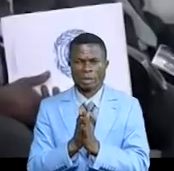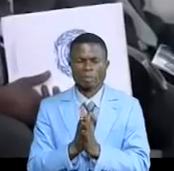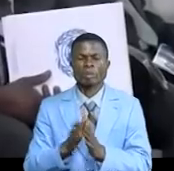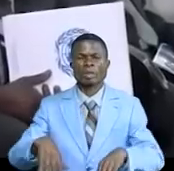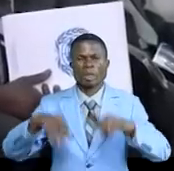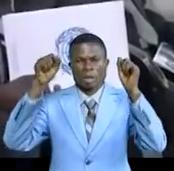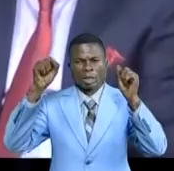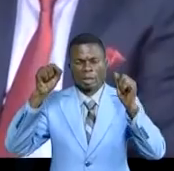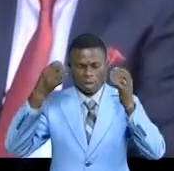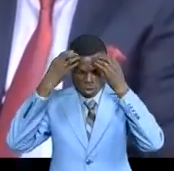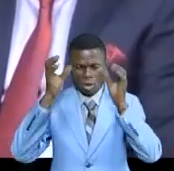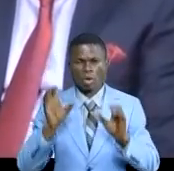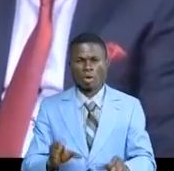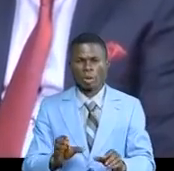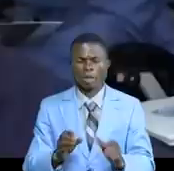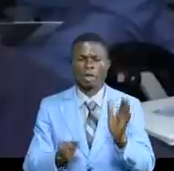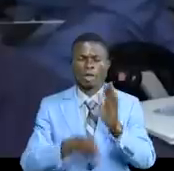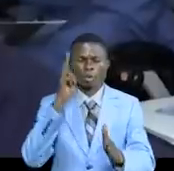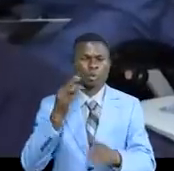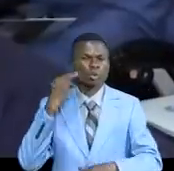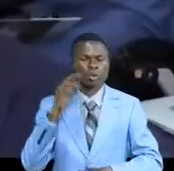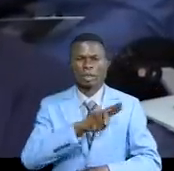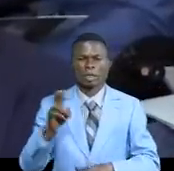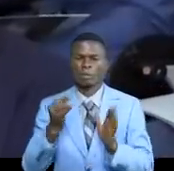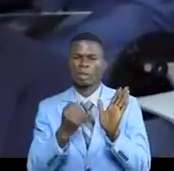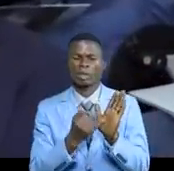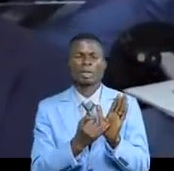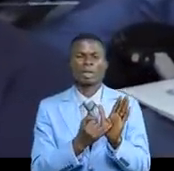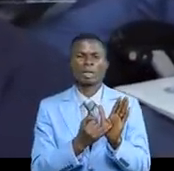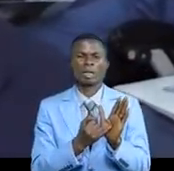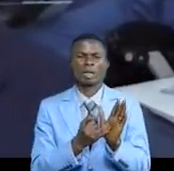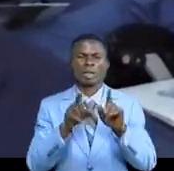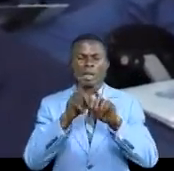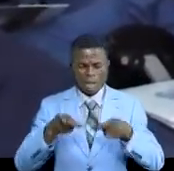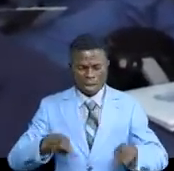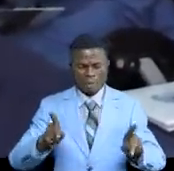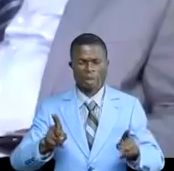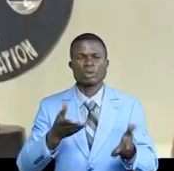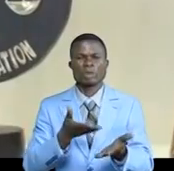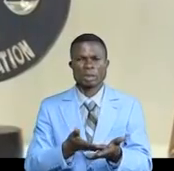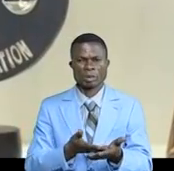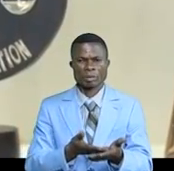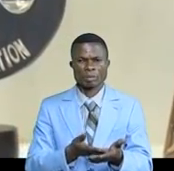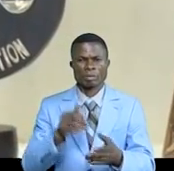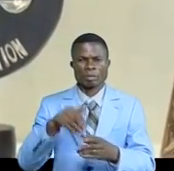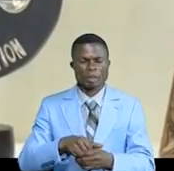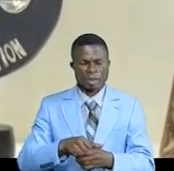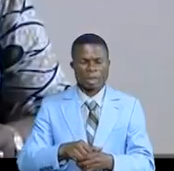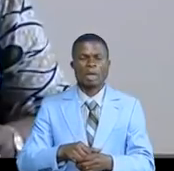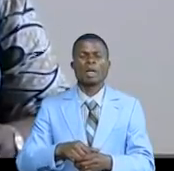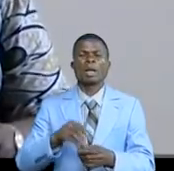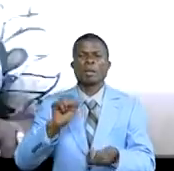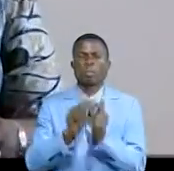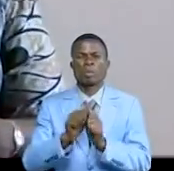à cette convention du 12 juin 2006 qui l'a autorisée. Dans un autre décor,